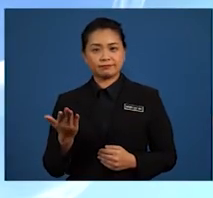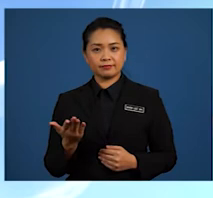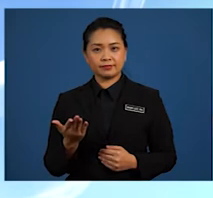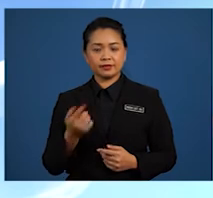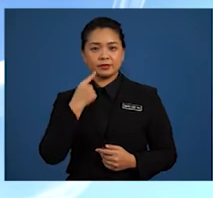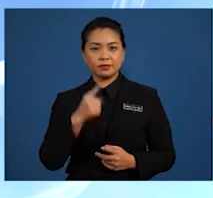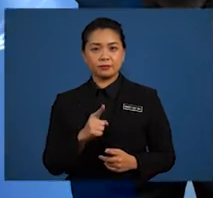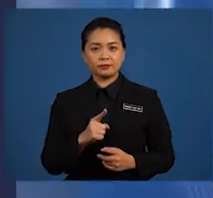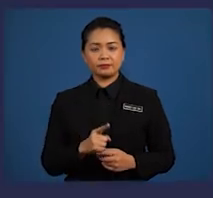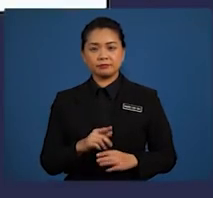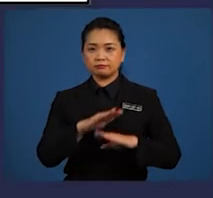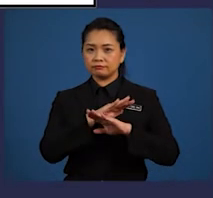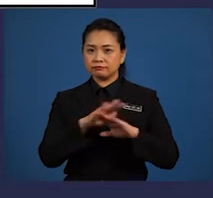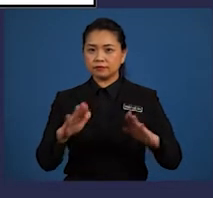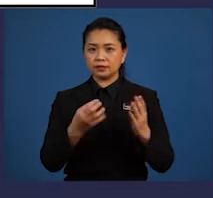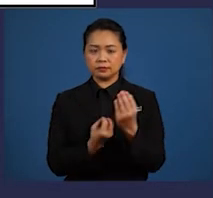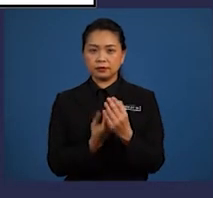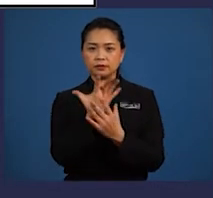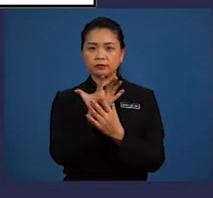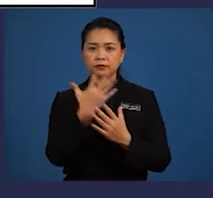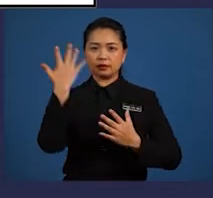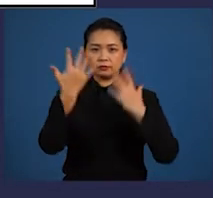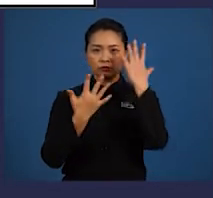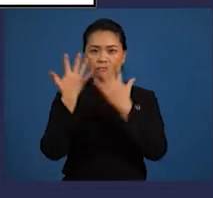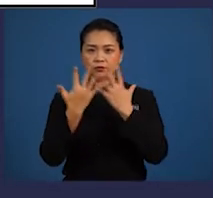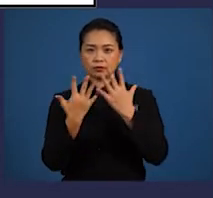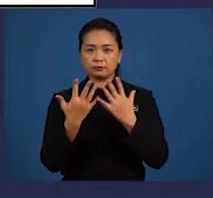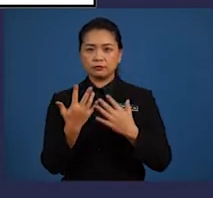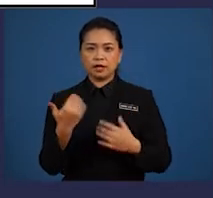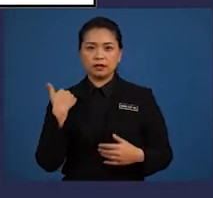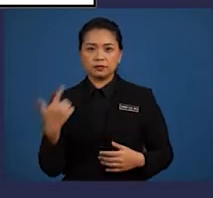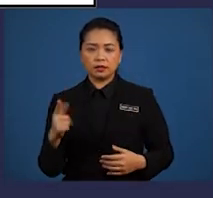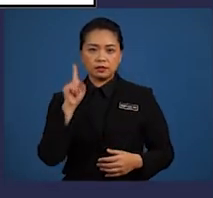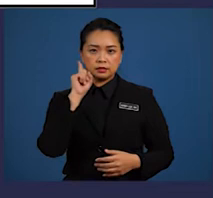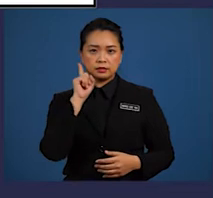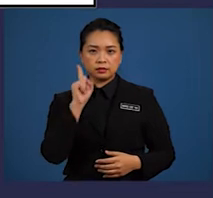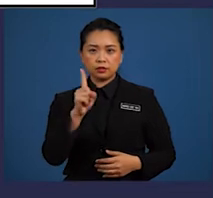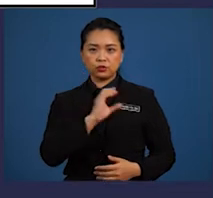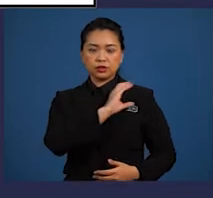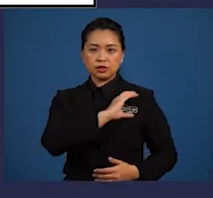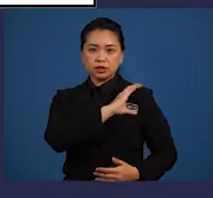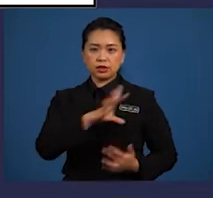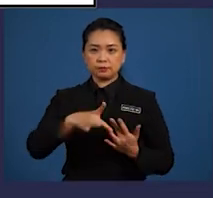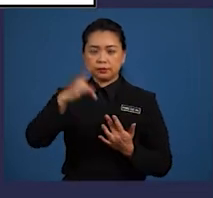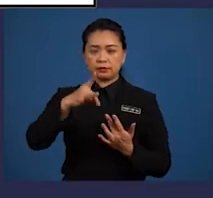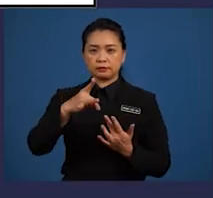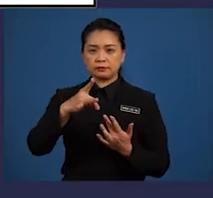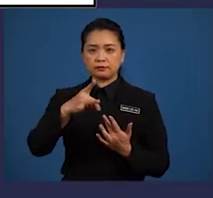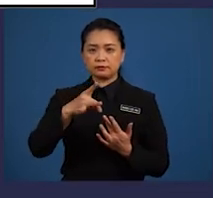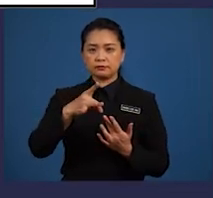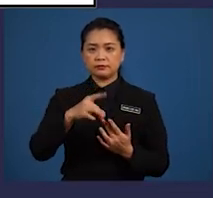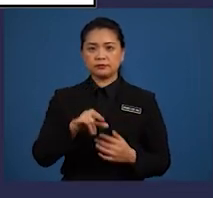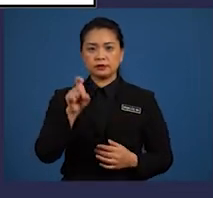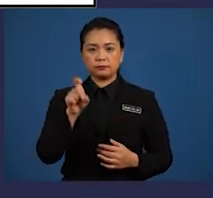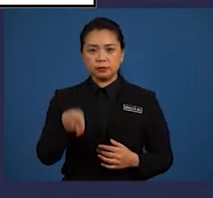jawabannya Jeddah tidak menimbulkan kekeliruan merupakan salah satu ciri pemilihan audio